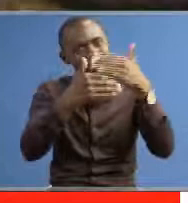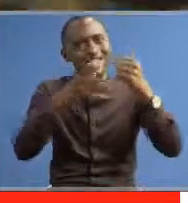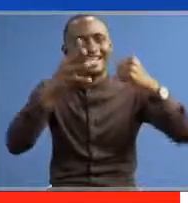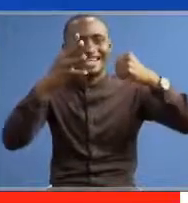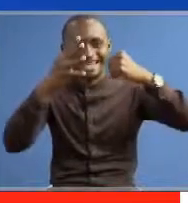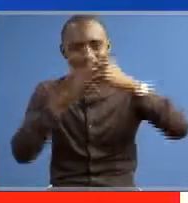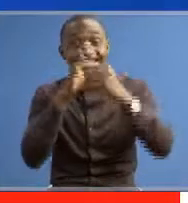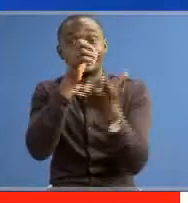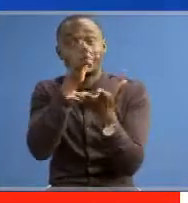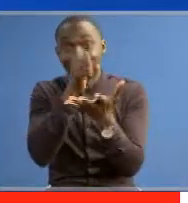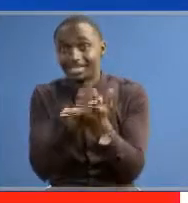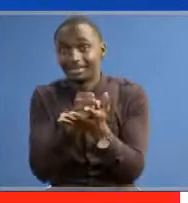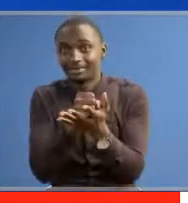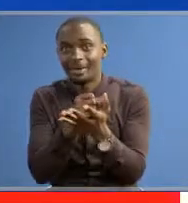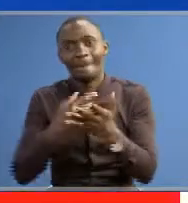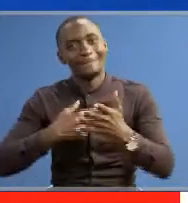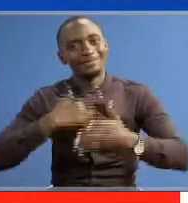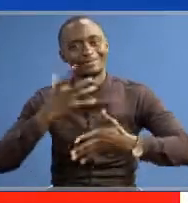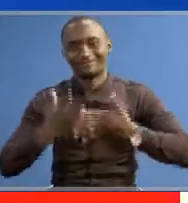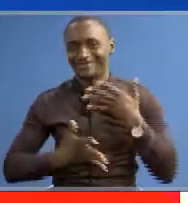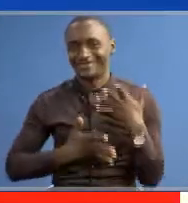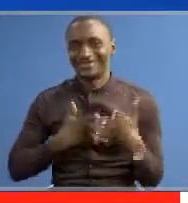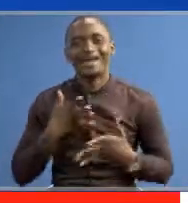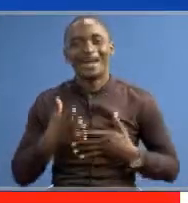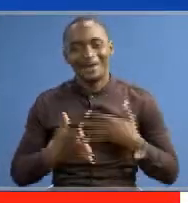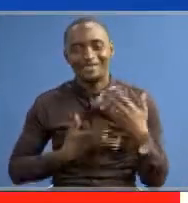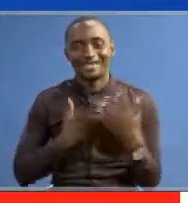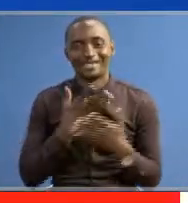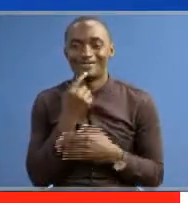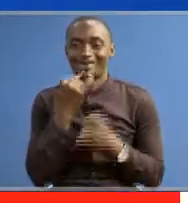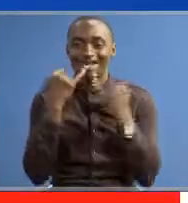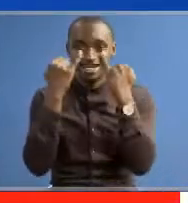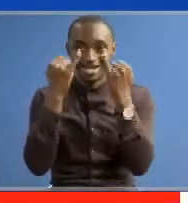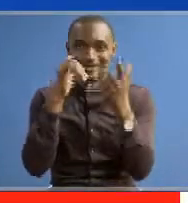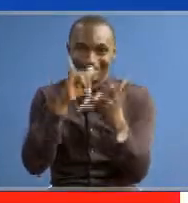tisa. I am pleased to announce that